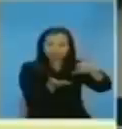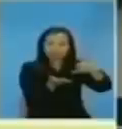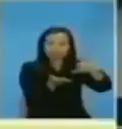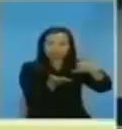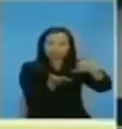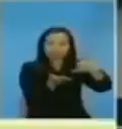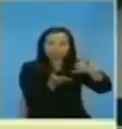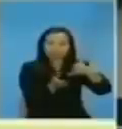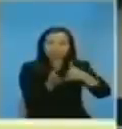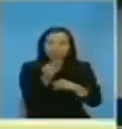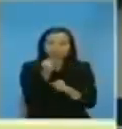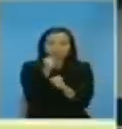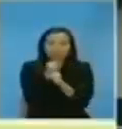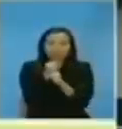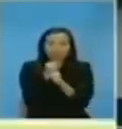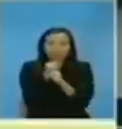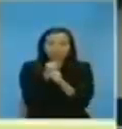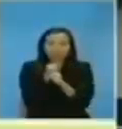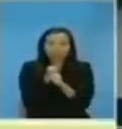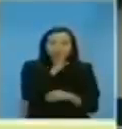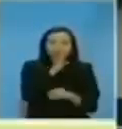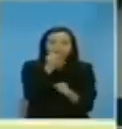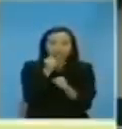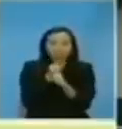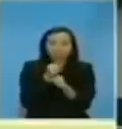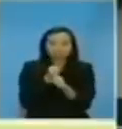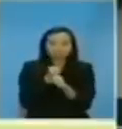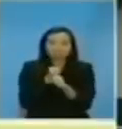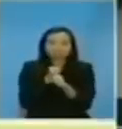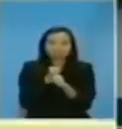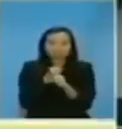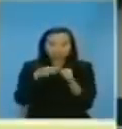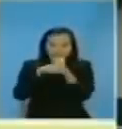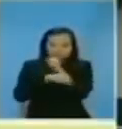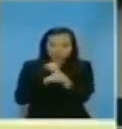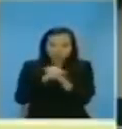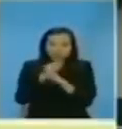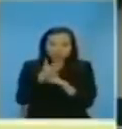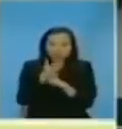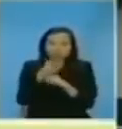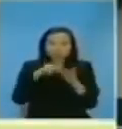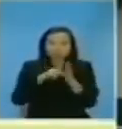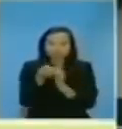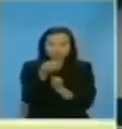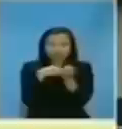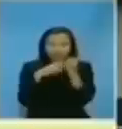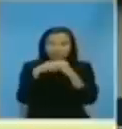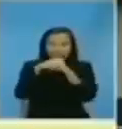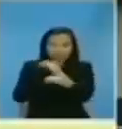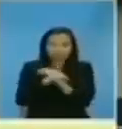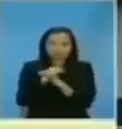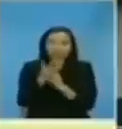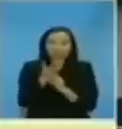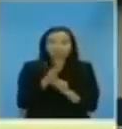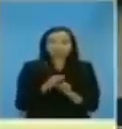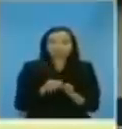ตุในการส่อไปในทางทุจริตเราก็บอกว่าไม่ทุจริตแต่ว่า